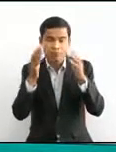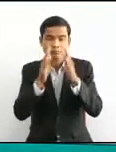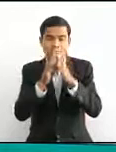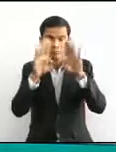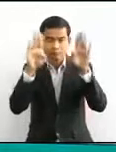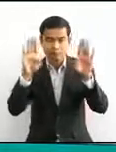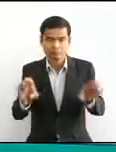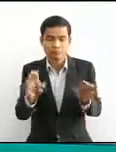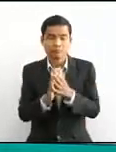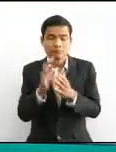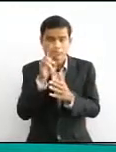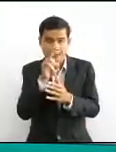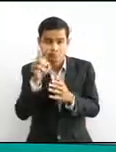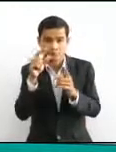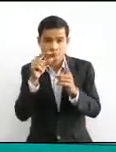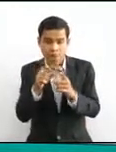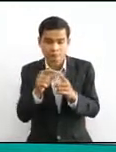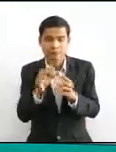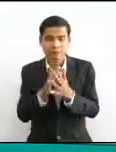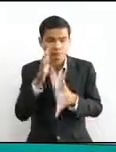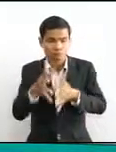nẹt kêu pe nẹt kêu ăn là lược đặc hiền nè ta